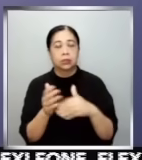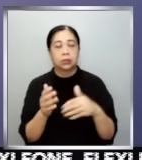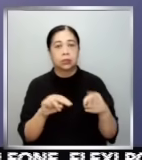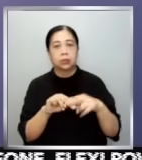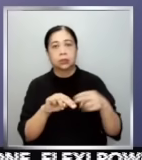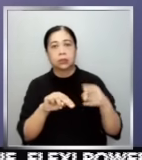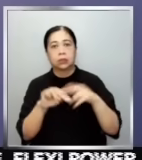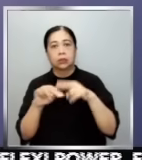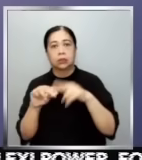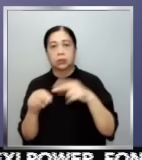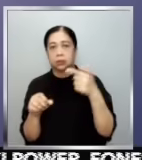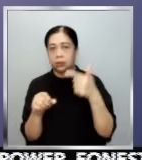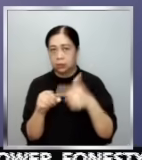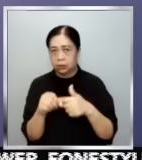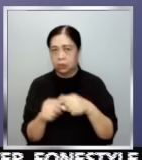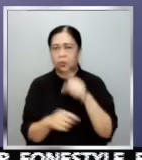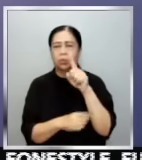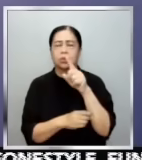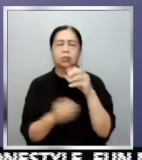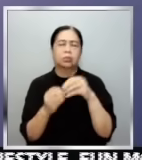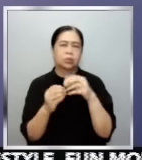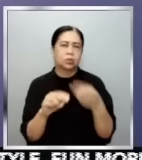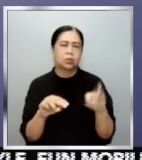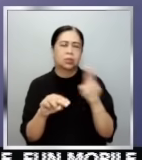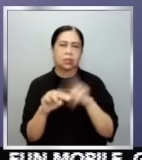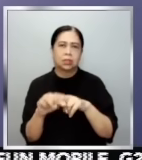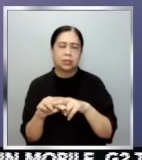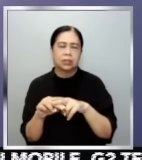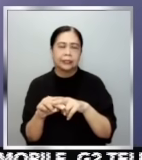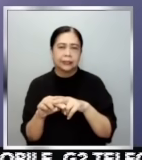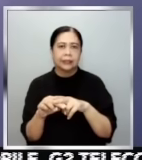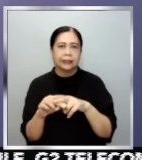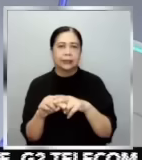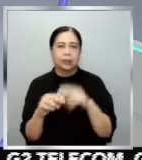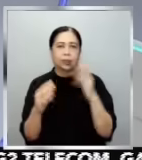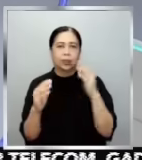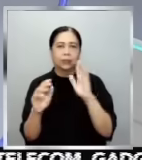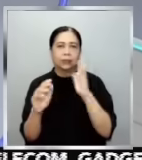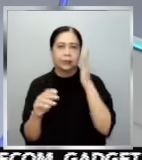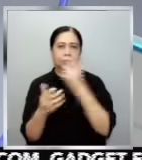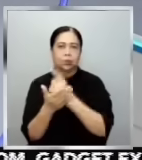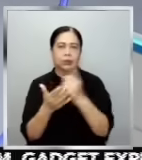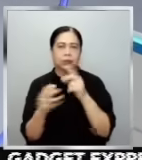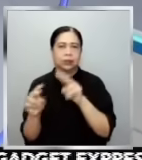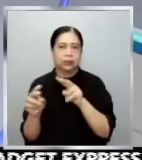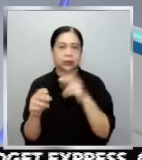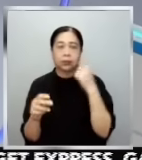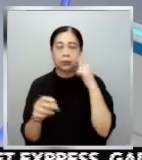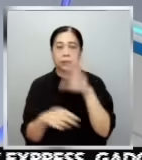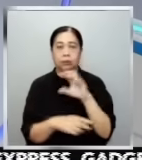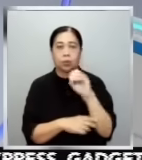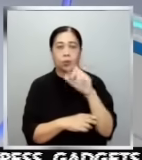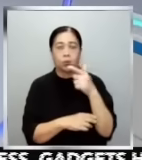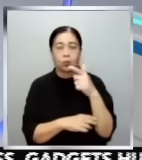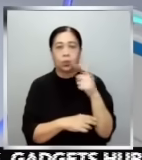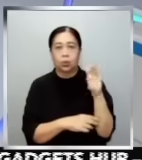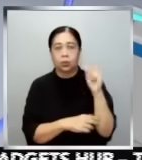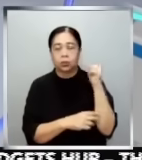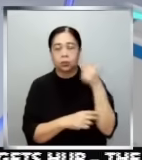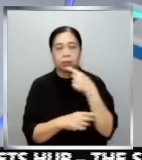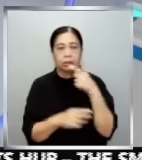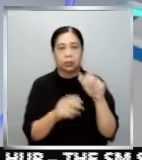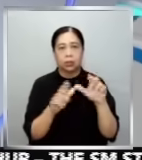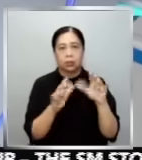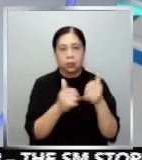petroleo isa pang big time All price hike ang naka ambas sa susunod na linggo at sa Tantan ng isang oil industry source tataas